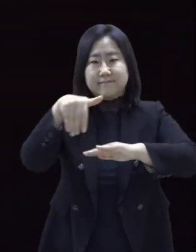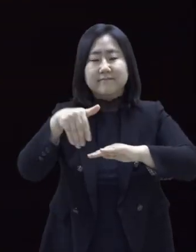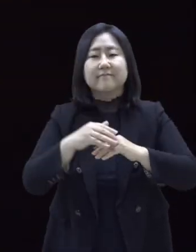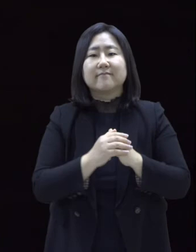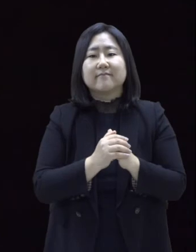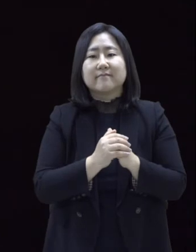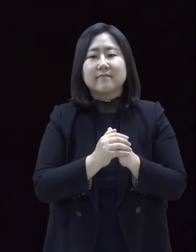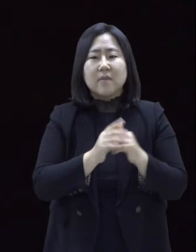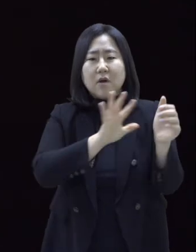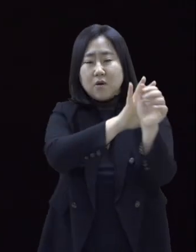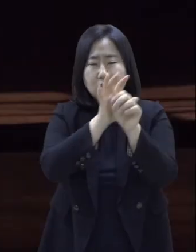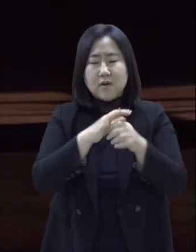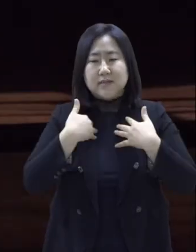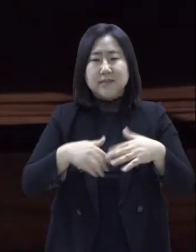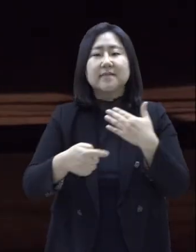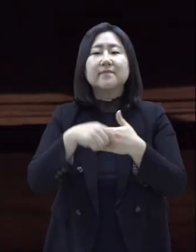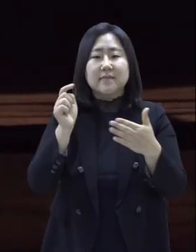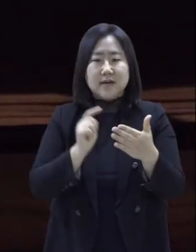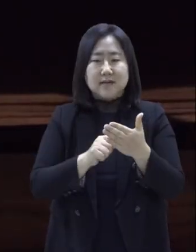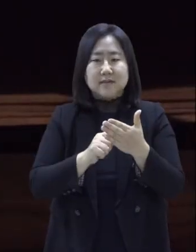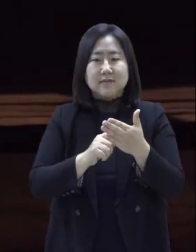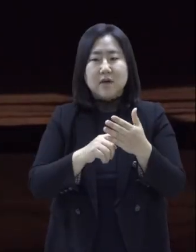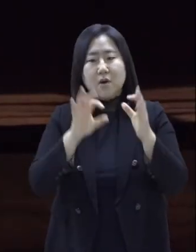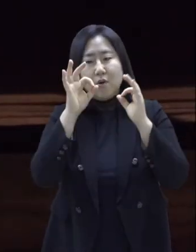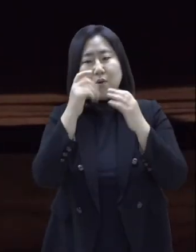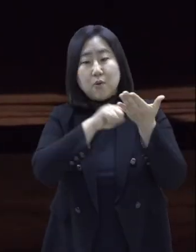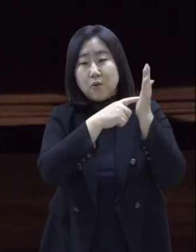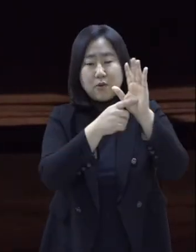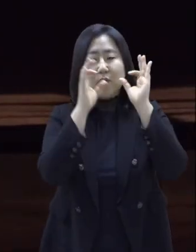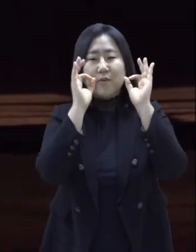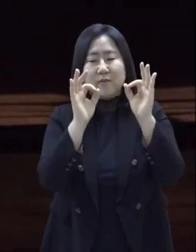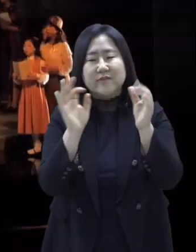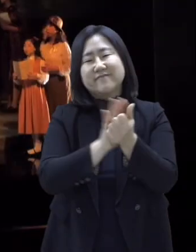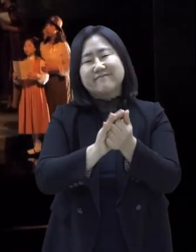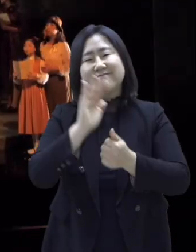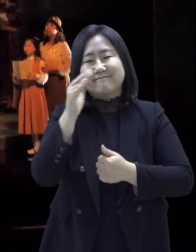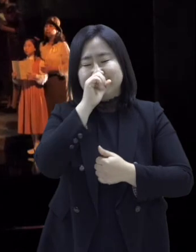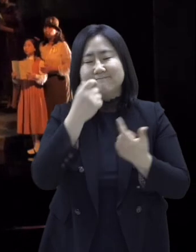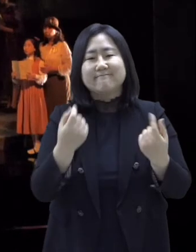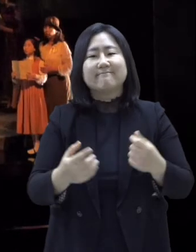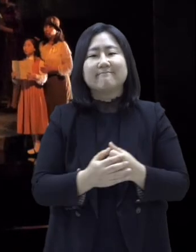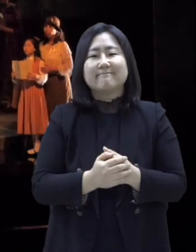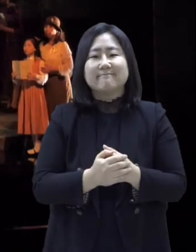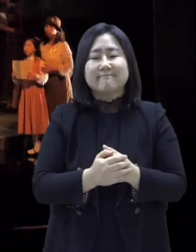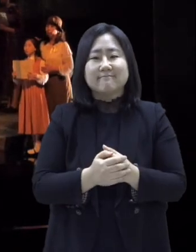예정인데요. 코로나19로 지친 마음을 창작오페라 이중섭으로 달래오시기 바랍니다.